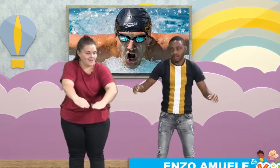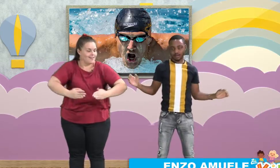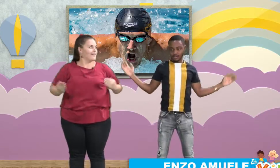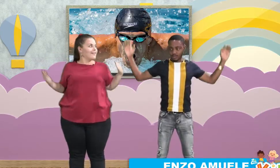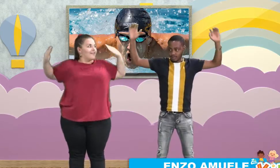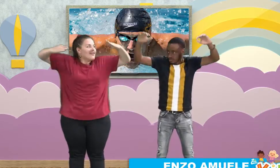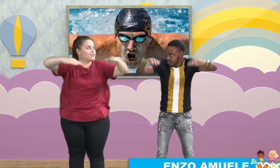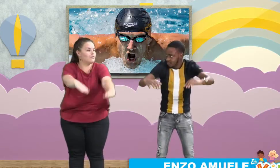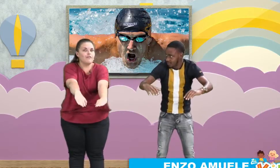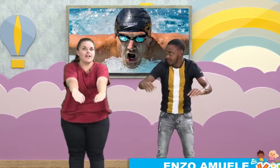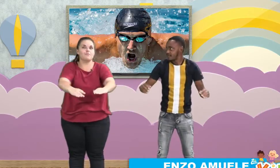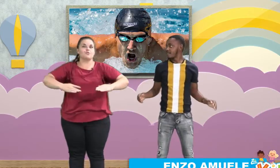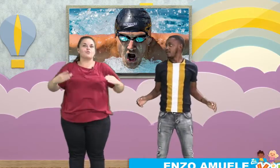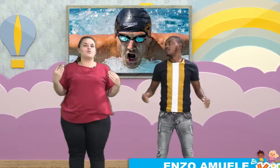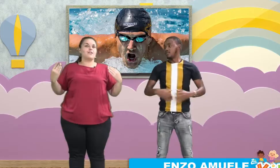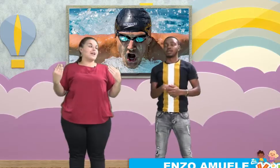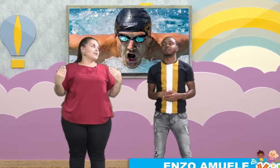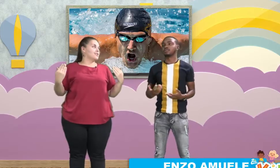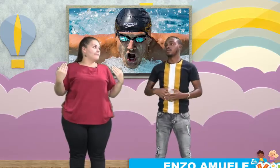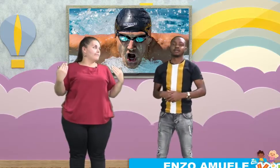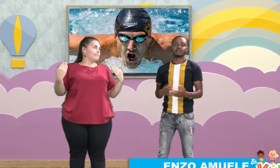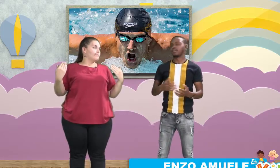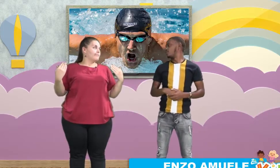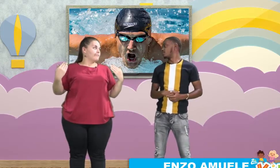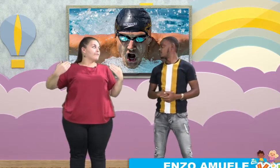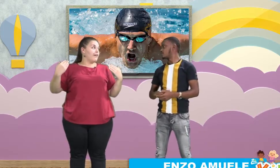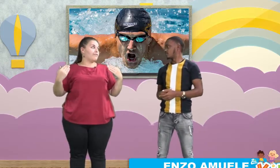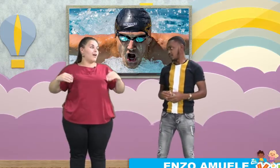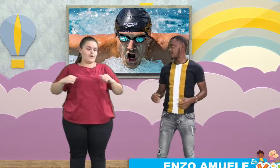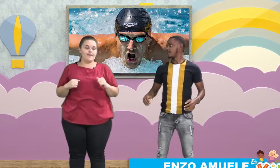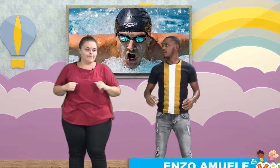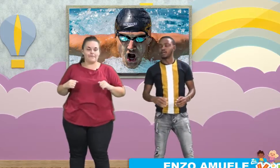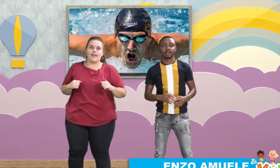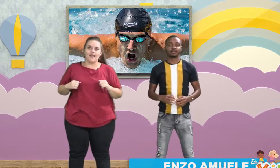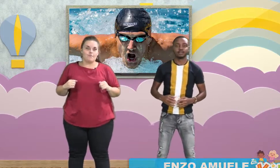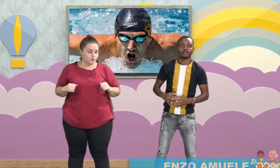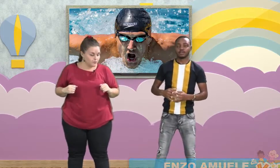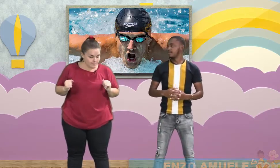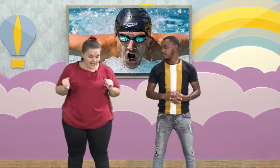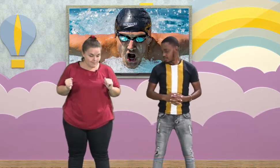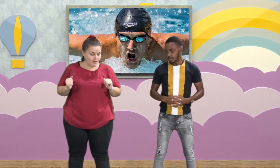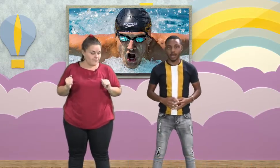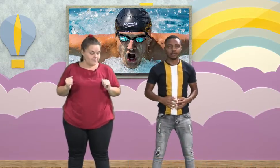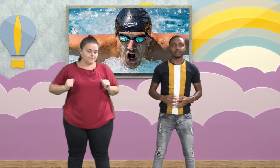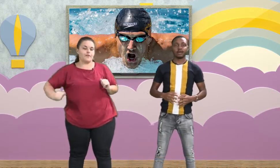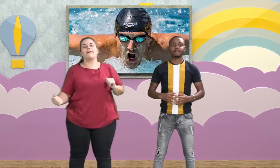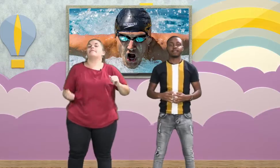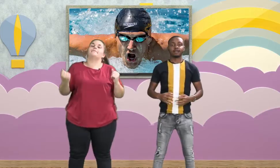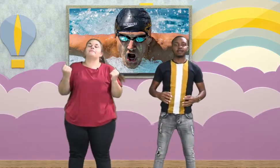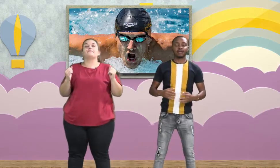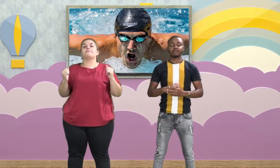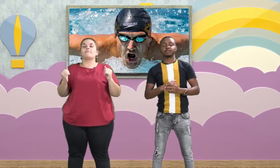Okay. ja, dan gaan jy so. So hoeveel van hulle moet ons doen saam met die kinders? Ons kan 5 doen. 5. Yes. Okay. Een, Moet ons voete bietjie uitmekaar uit Ja, wees. ja.